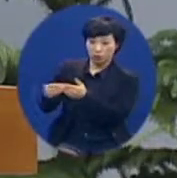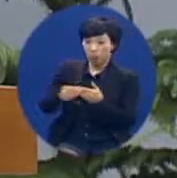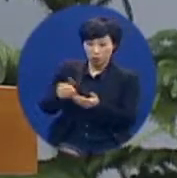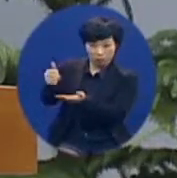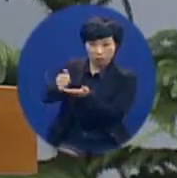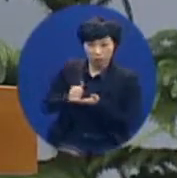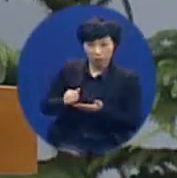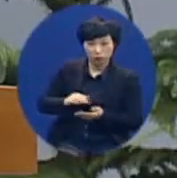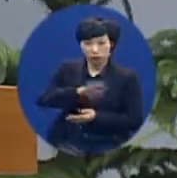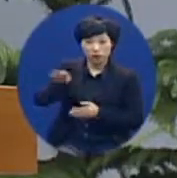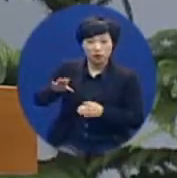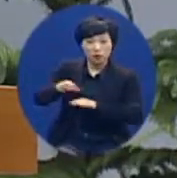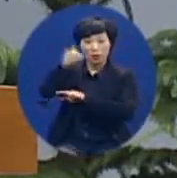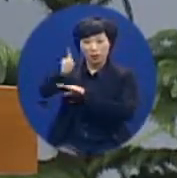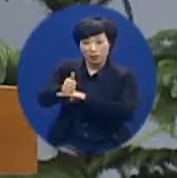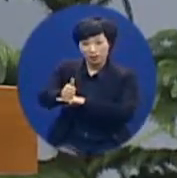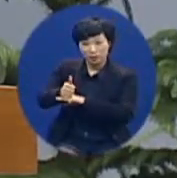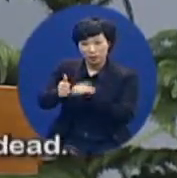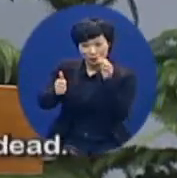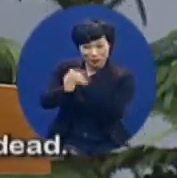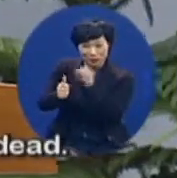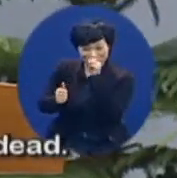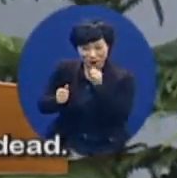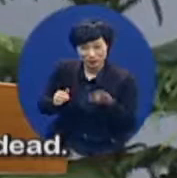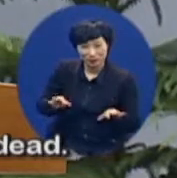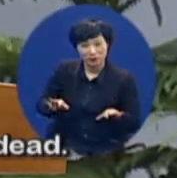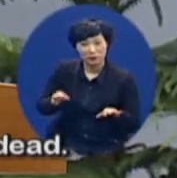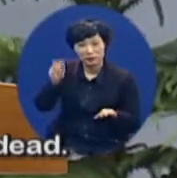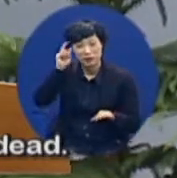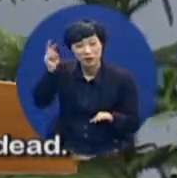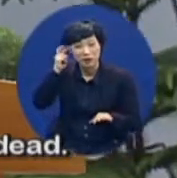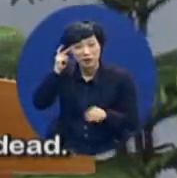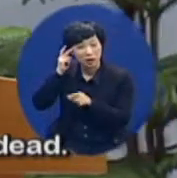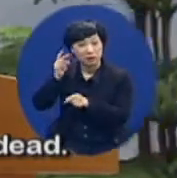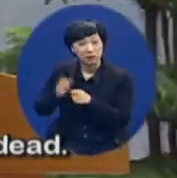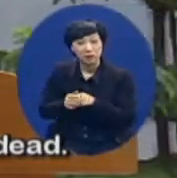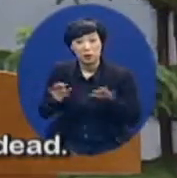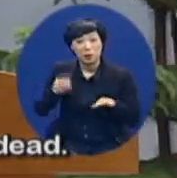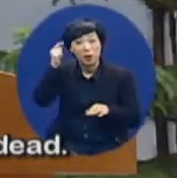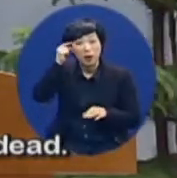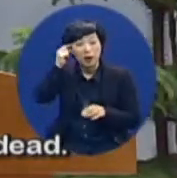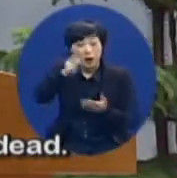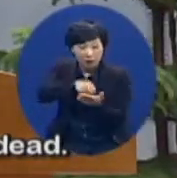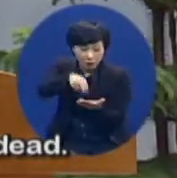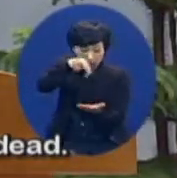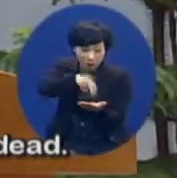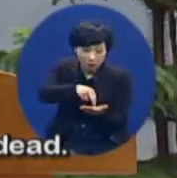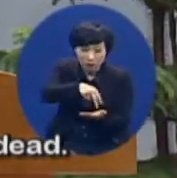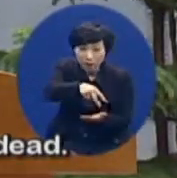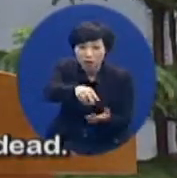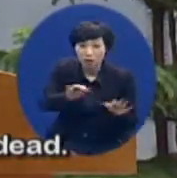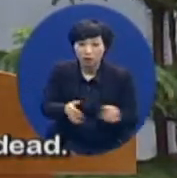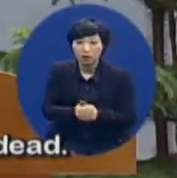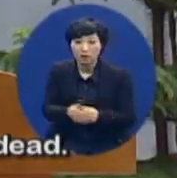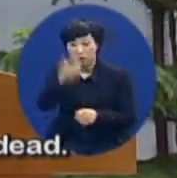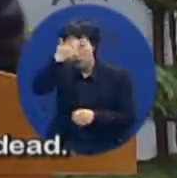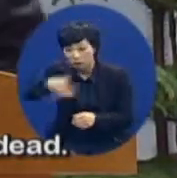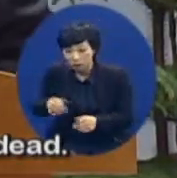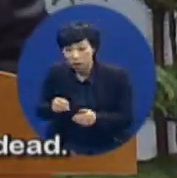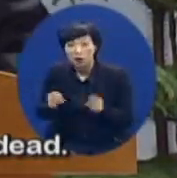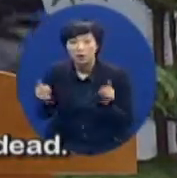자각하고 있어 진배가 일어나고 귀신이 떠나고 죽은 자가 살아나고 나병원 자가